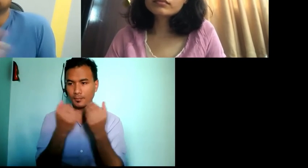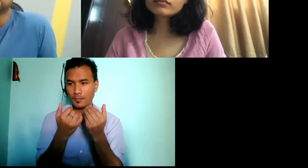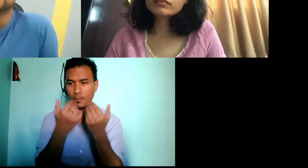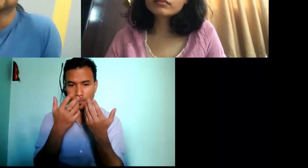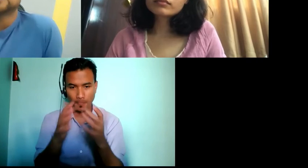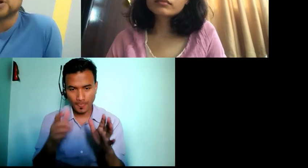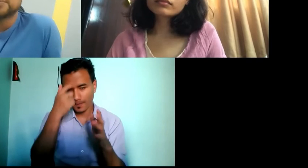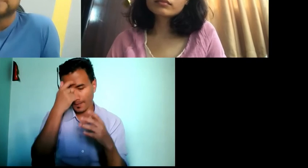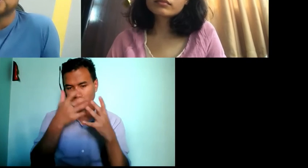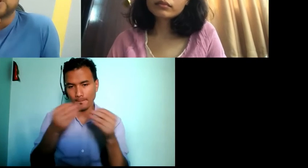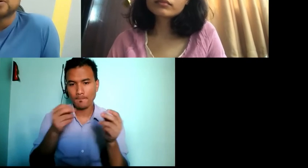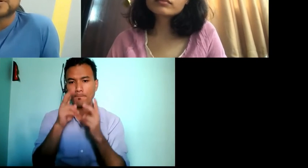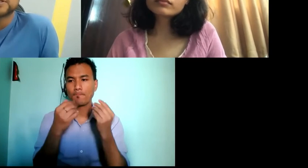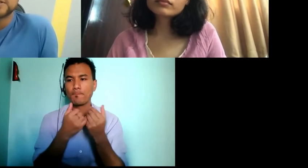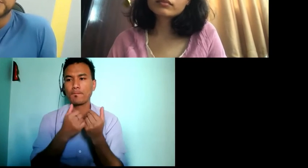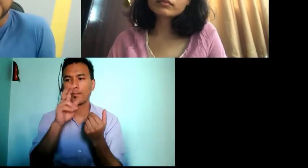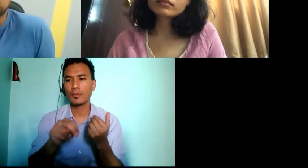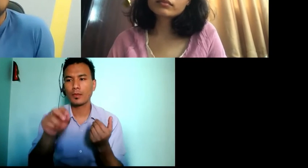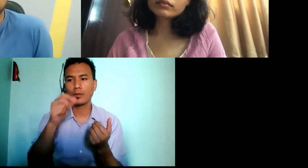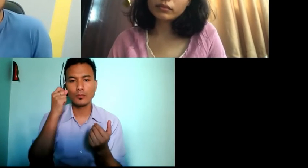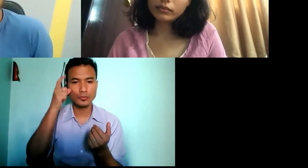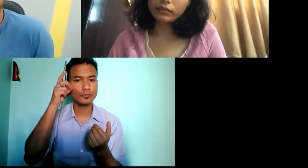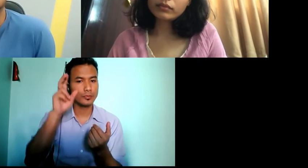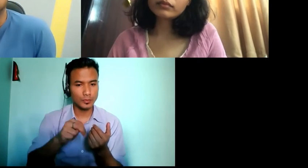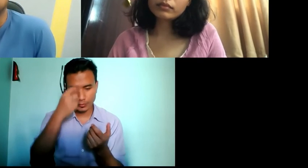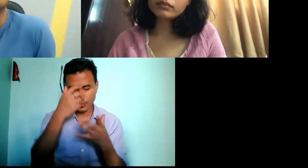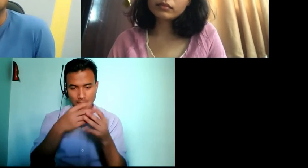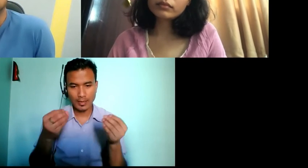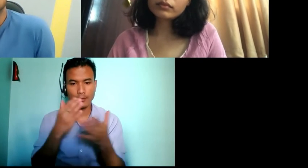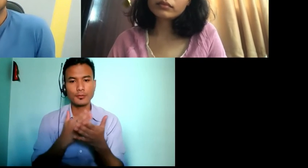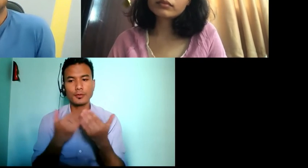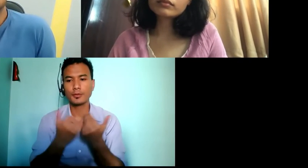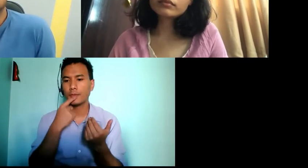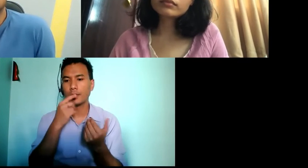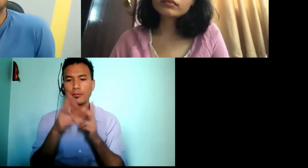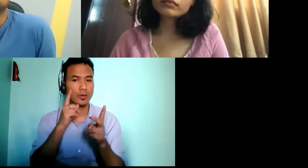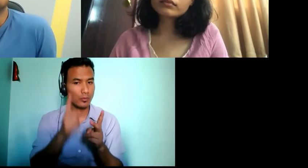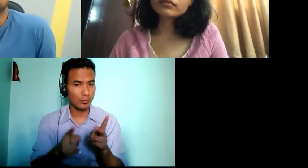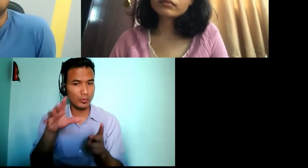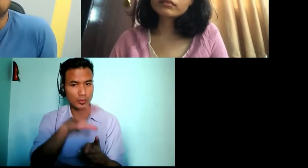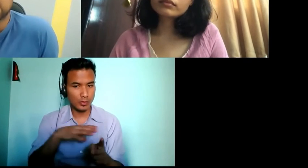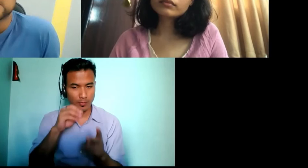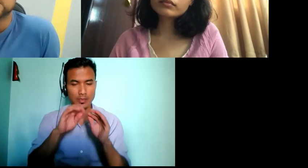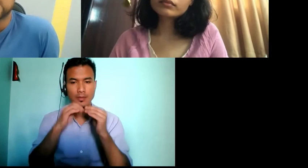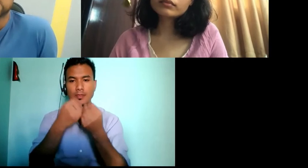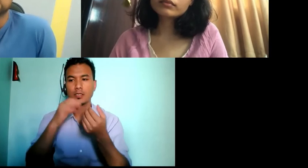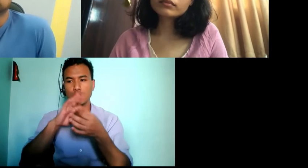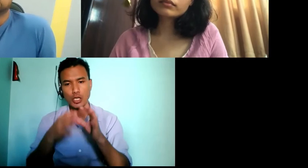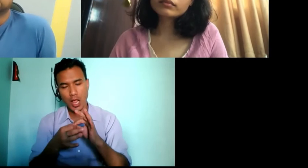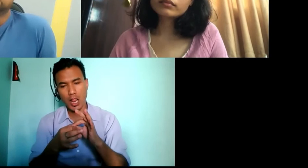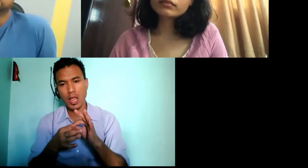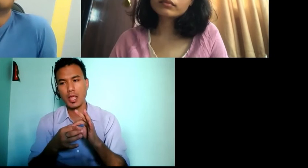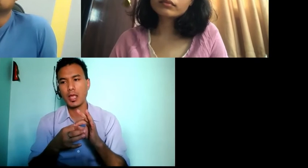अलिअलि समाधानको पनि कुरा त गऱ्यौँ, हामी अवेर हुनुपर्छ, त्यसपछि त्यसलाई समाधान कसरी गर्नुपर्छ भन्ने कुरा आउँछ होइन। अब यो सबै यो सोसियल मिडिया सामाजिक सञ्जाललाई